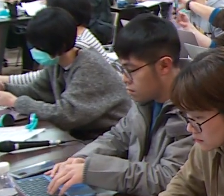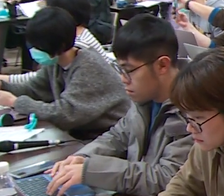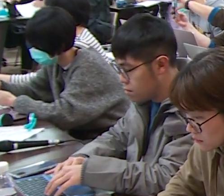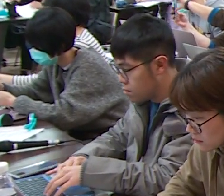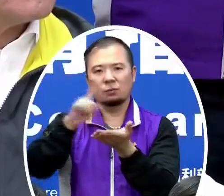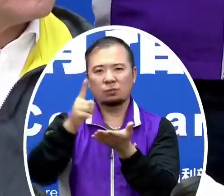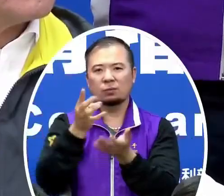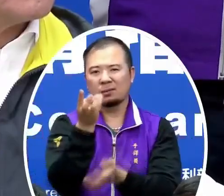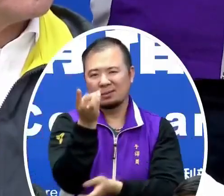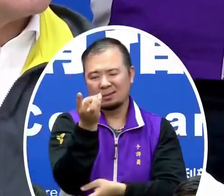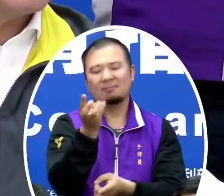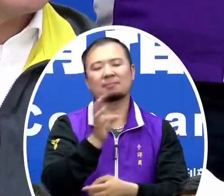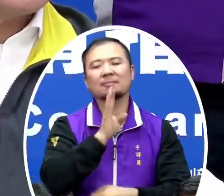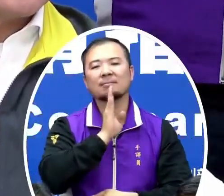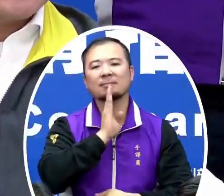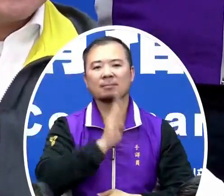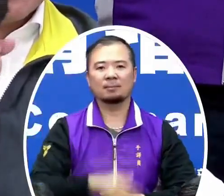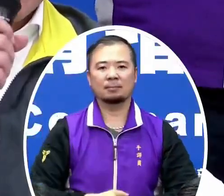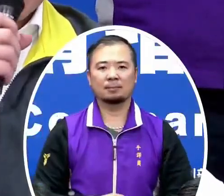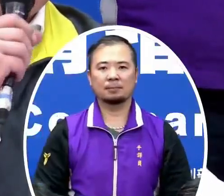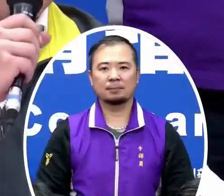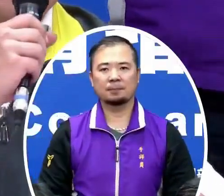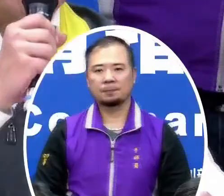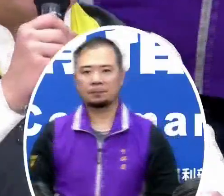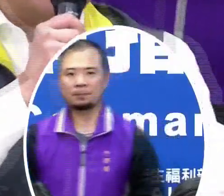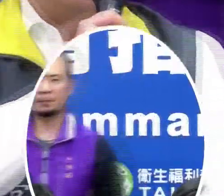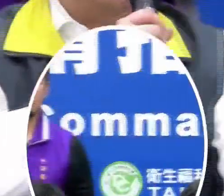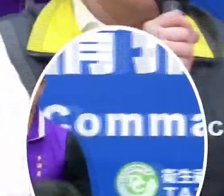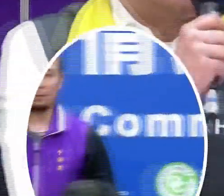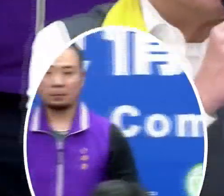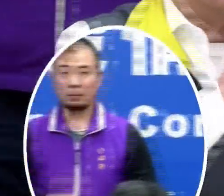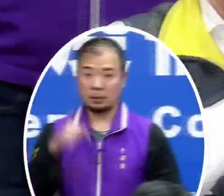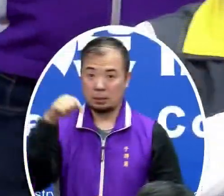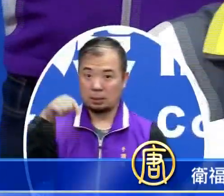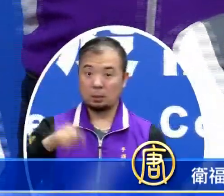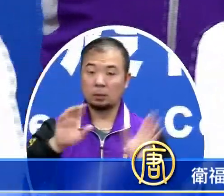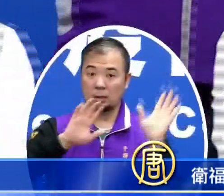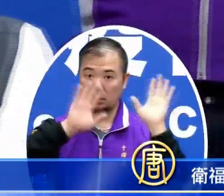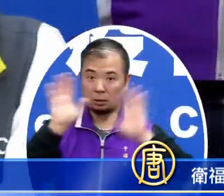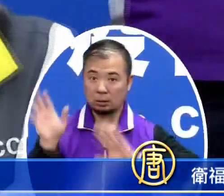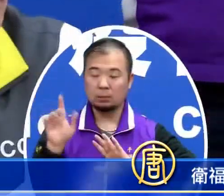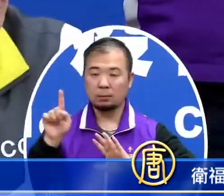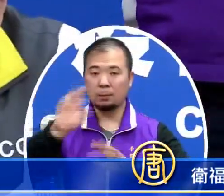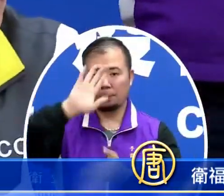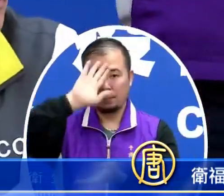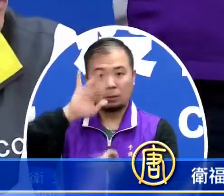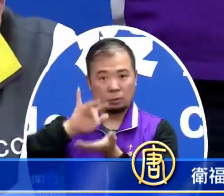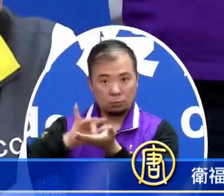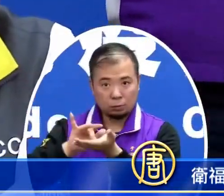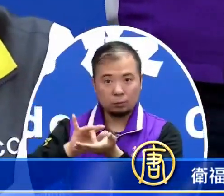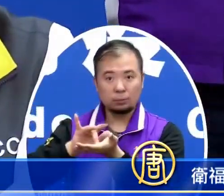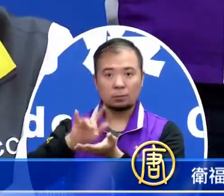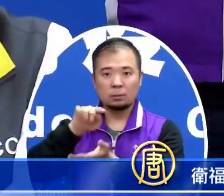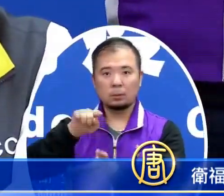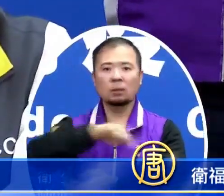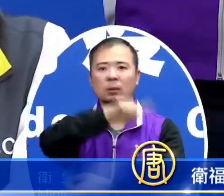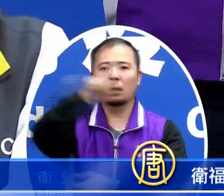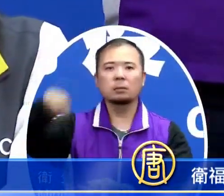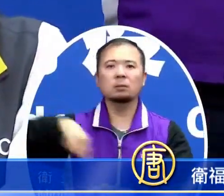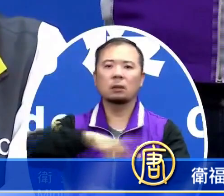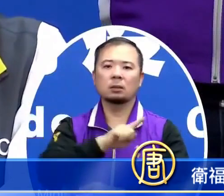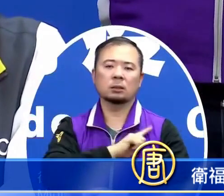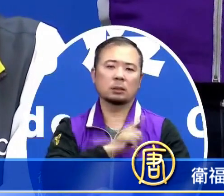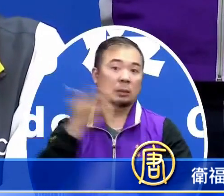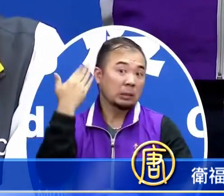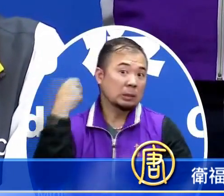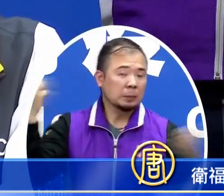个案在日本治愈二采阴性，返台却验出阳性。 事实上，这个病毒本身就大家对它的了解